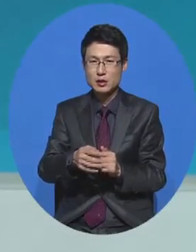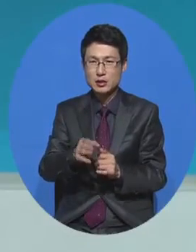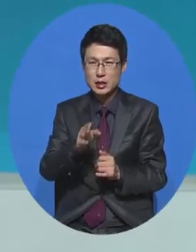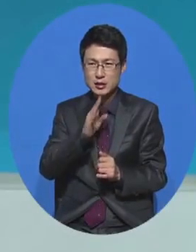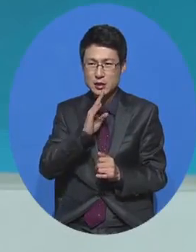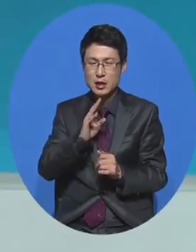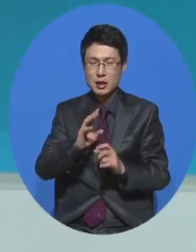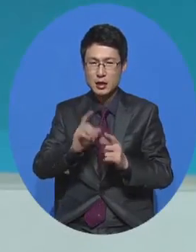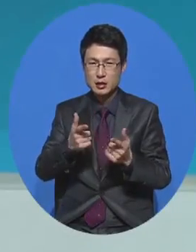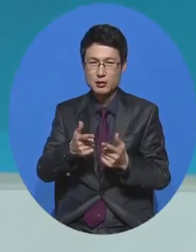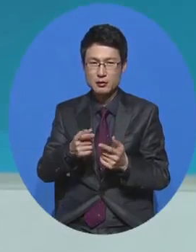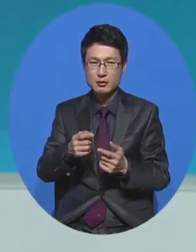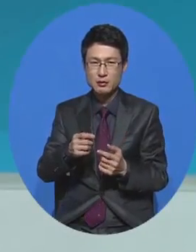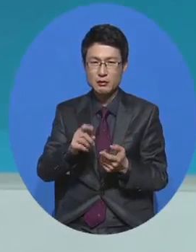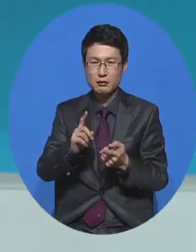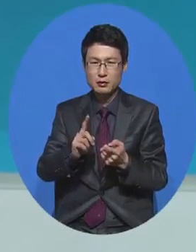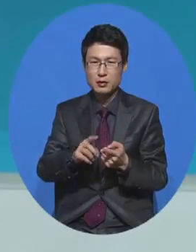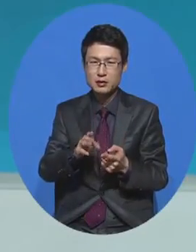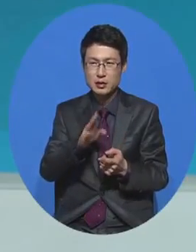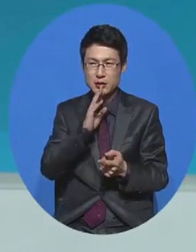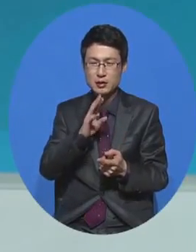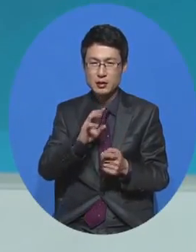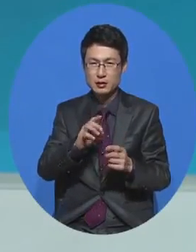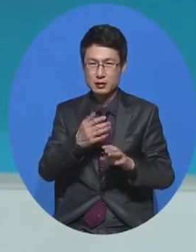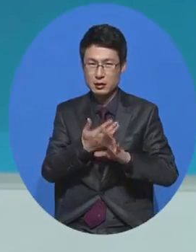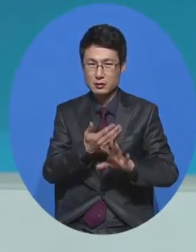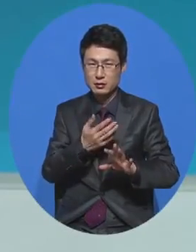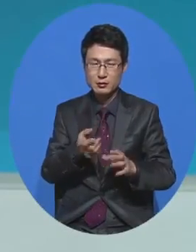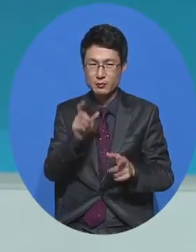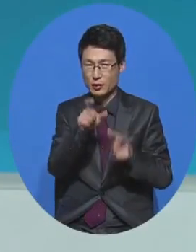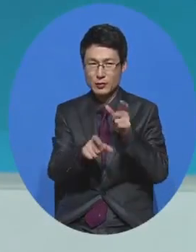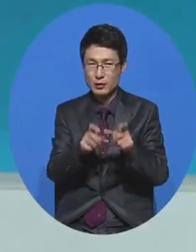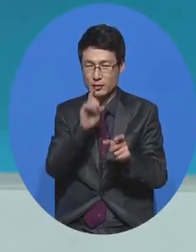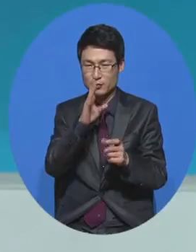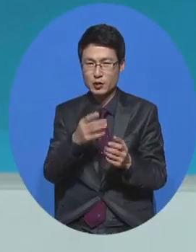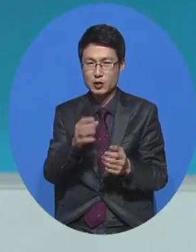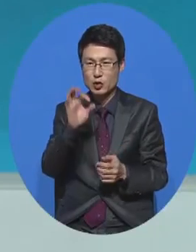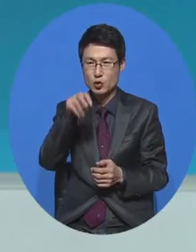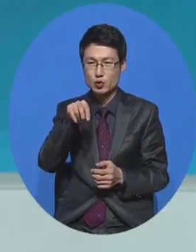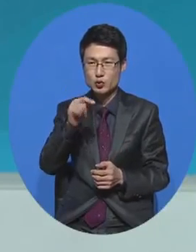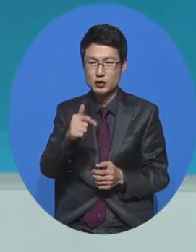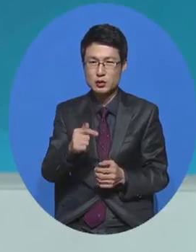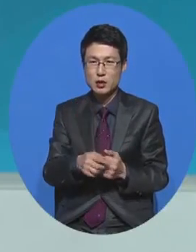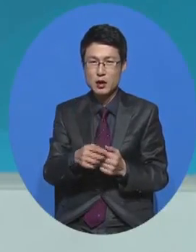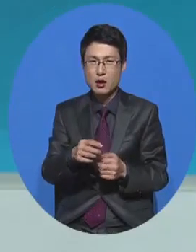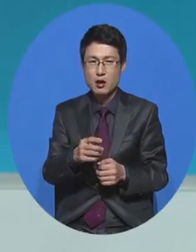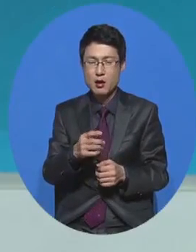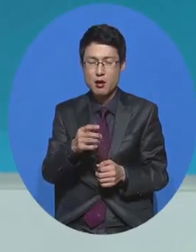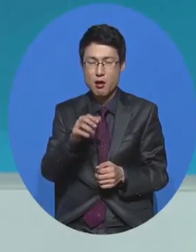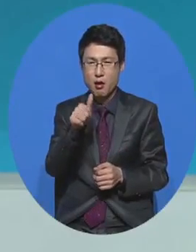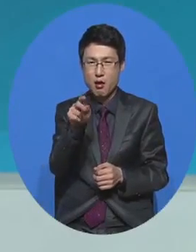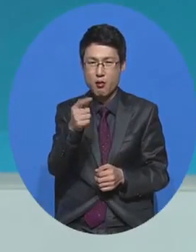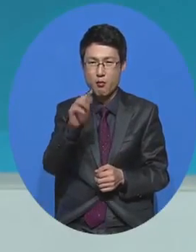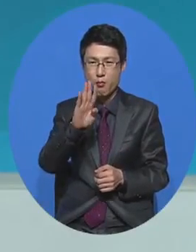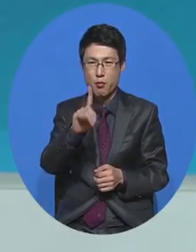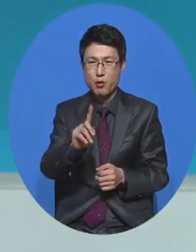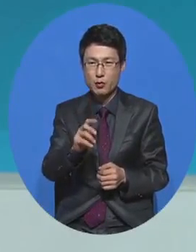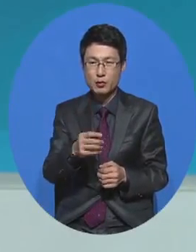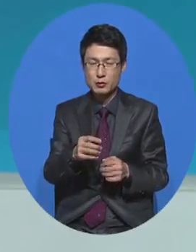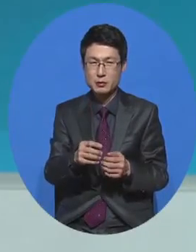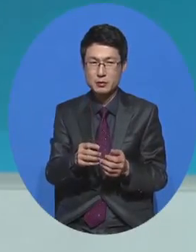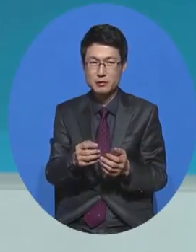들을 남발 해서는 남 든다는 것이죠 유신 헌법을 미워 한다든지 그친 를